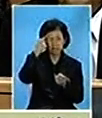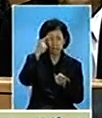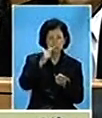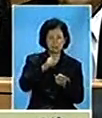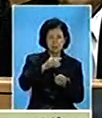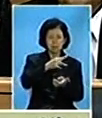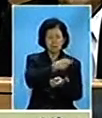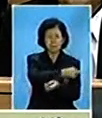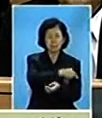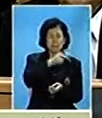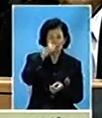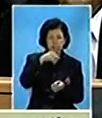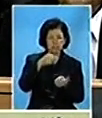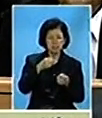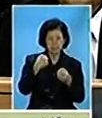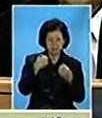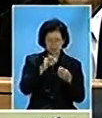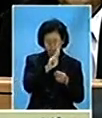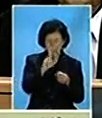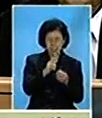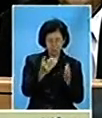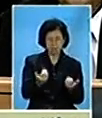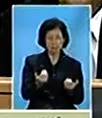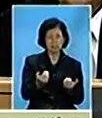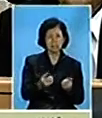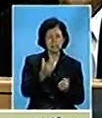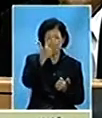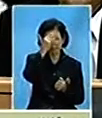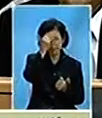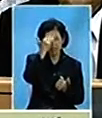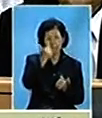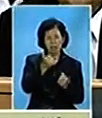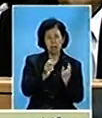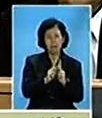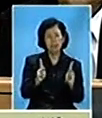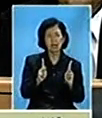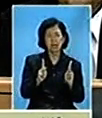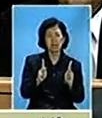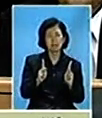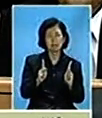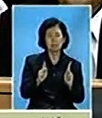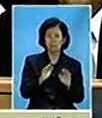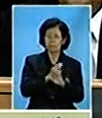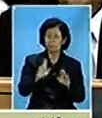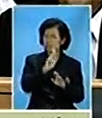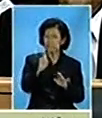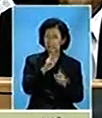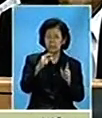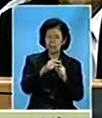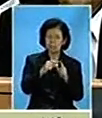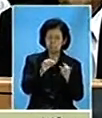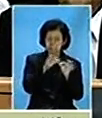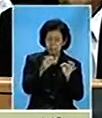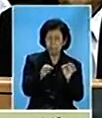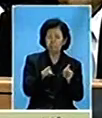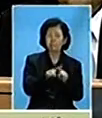ศ. 2512ยังมีผลบังคับค่าอยู่เนี่ยทำไมกรรมาธิการจึงไม่ใช้นิยามตามที่ก